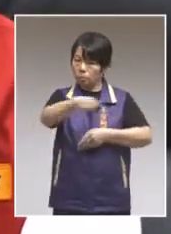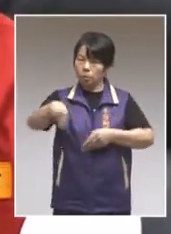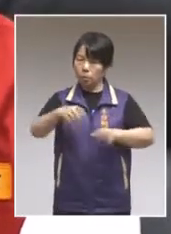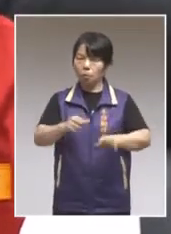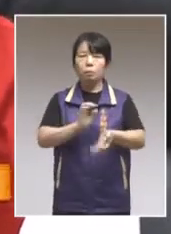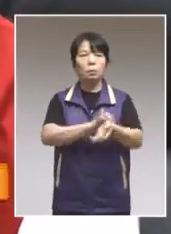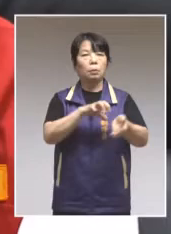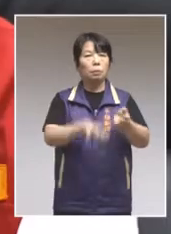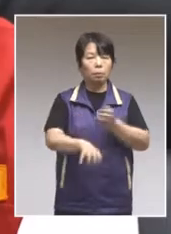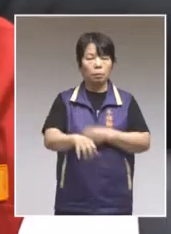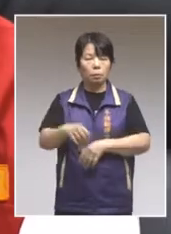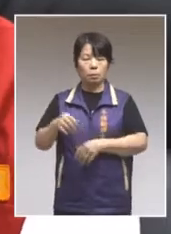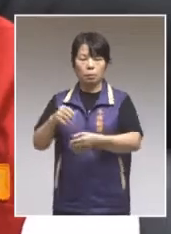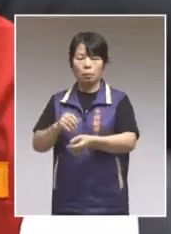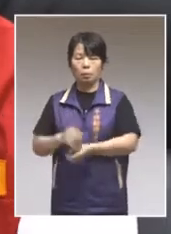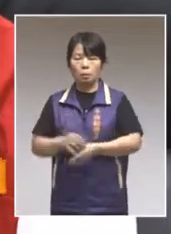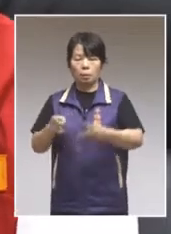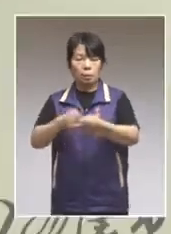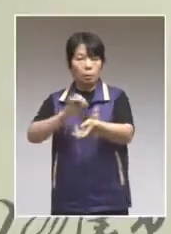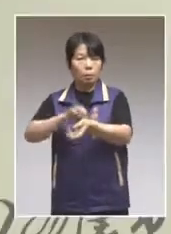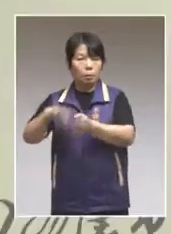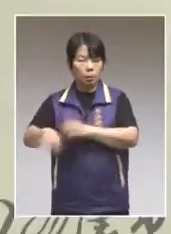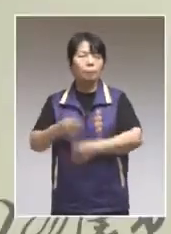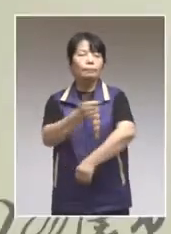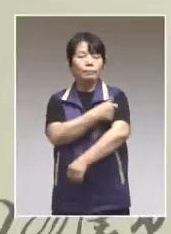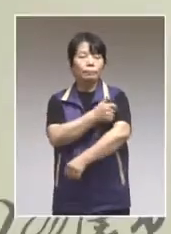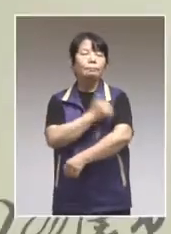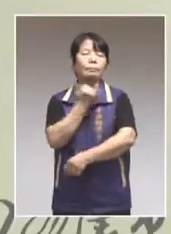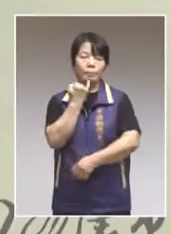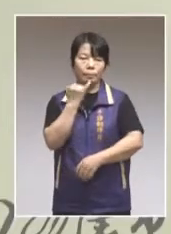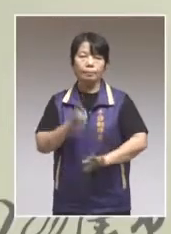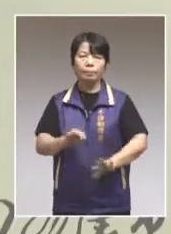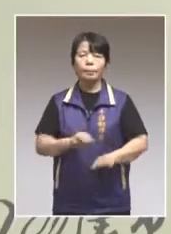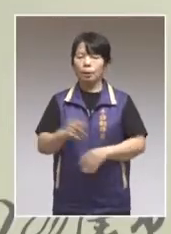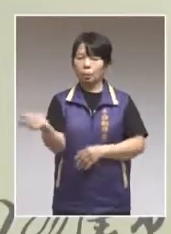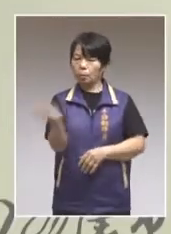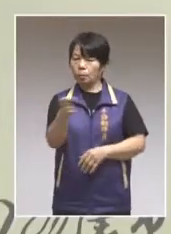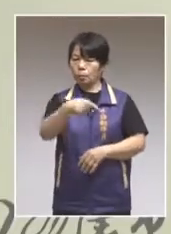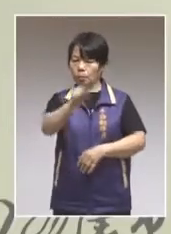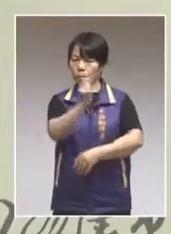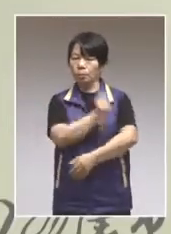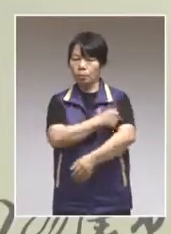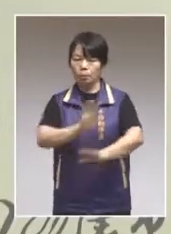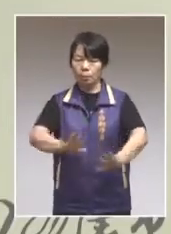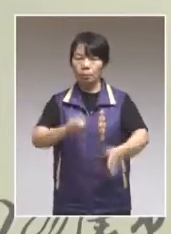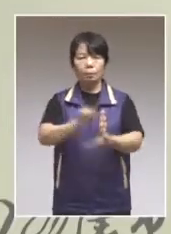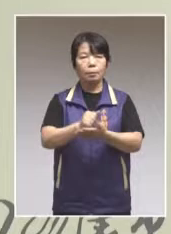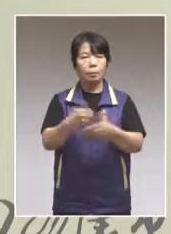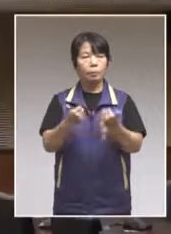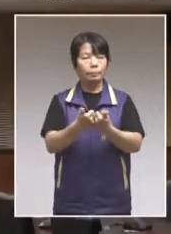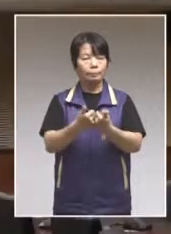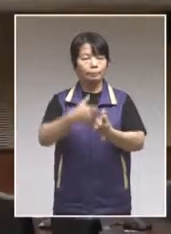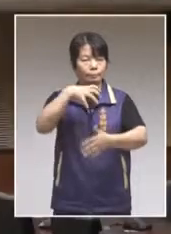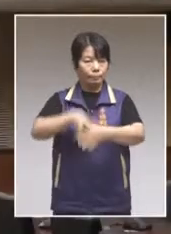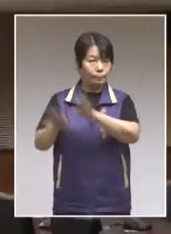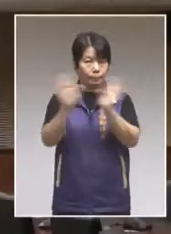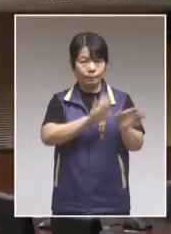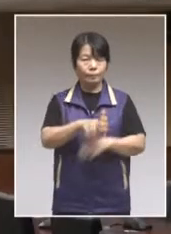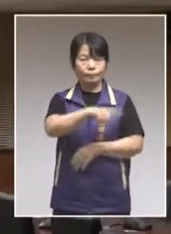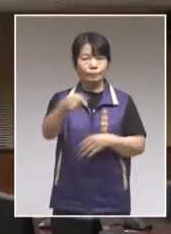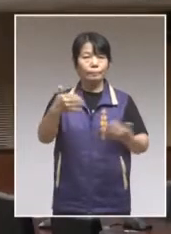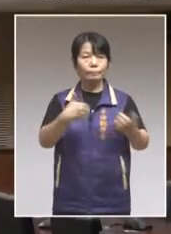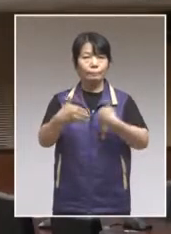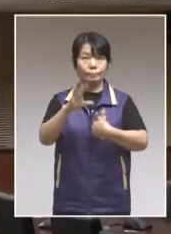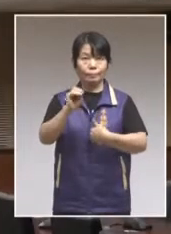诊所都可以打得到疫苗啊，也拜托大家踊跃施打疫苗。好，以上就是我们今天记者会的内容，不晓得各位有什么问